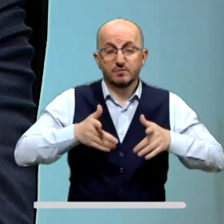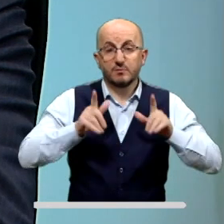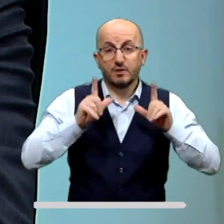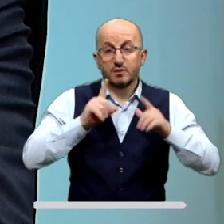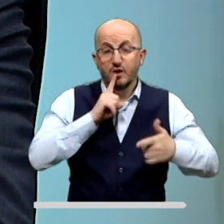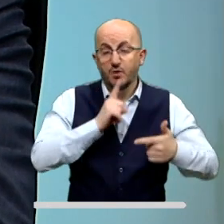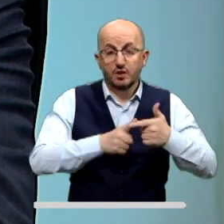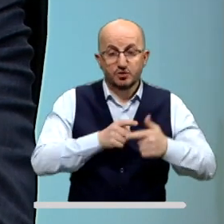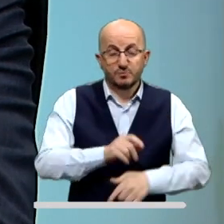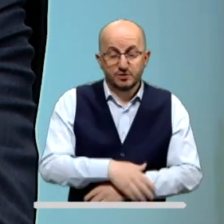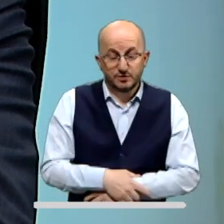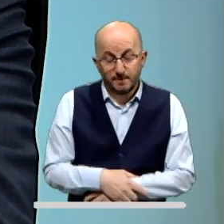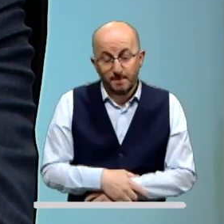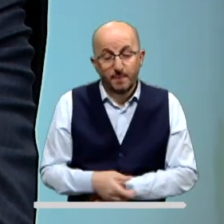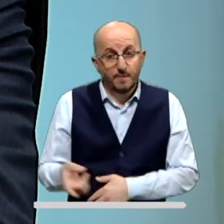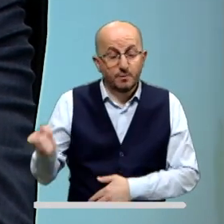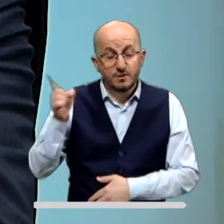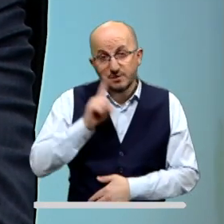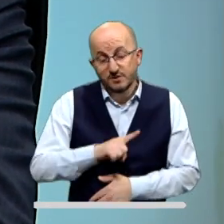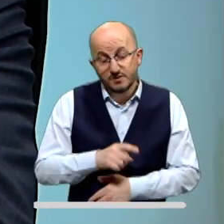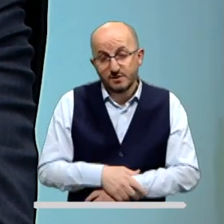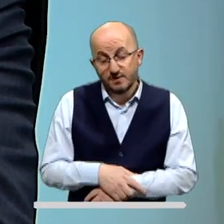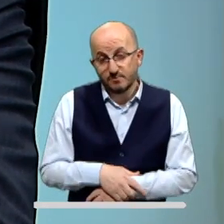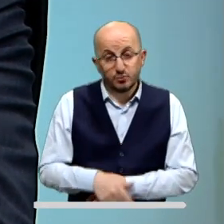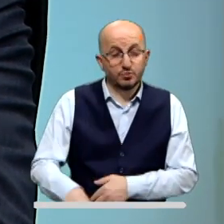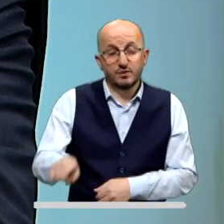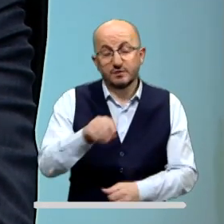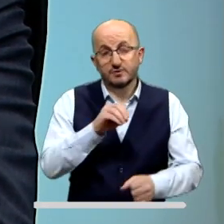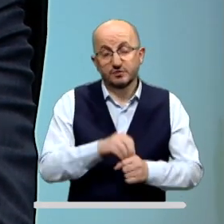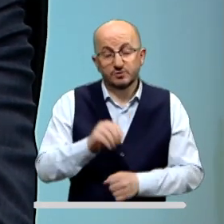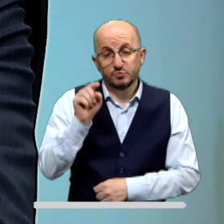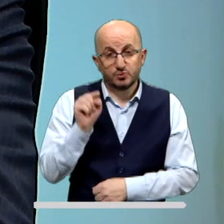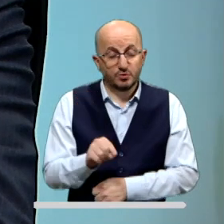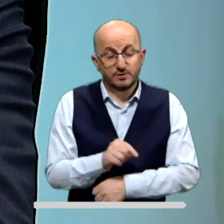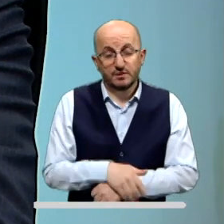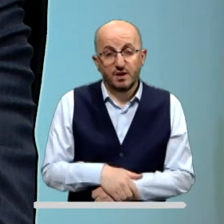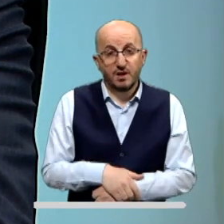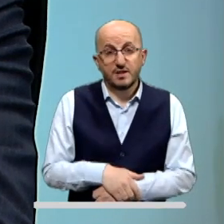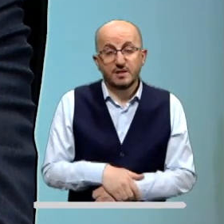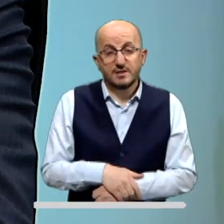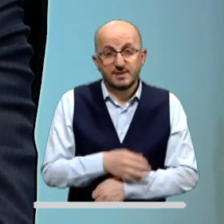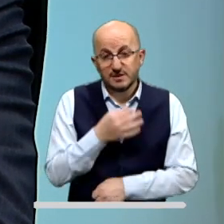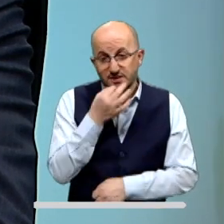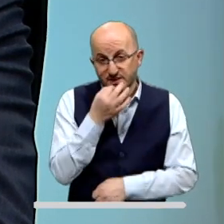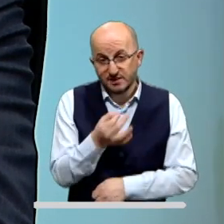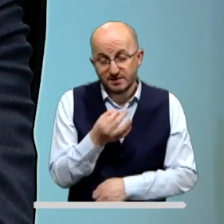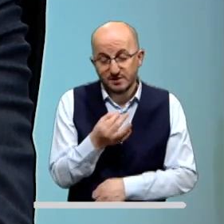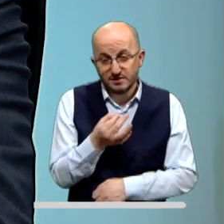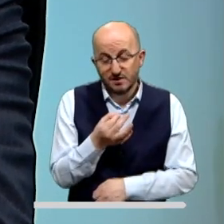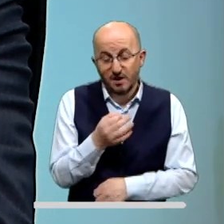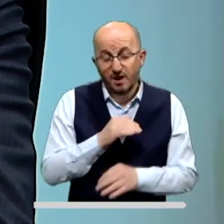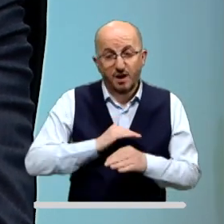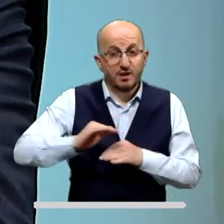bunların vaciptir Dolayısıyla bunlar için burada Azimet olan belki